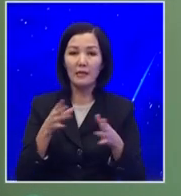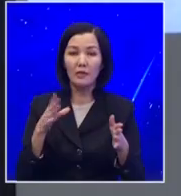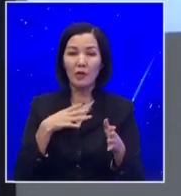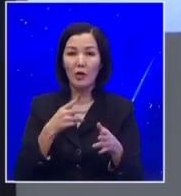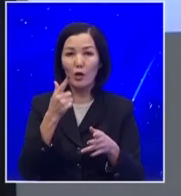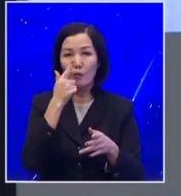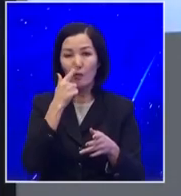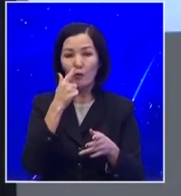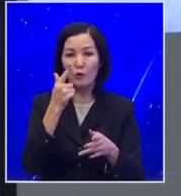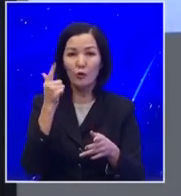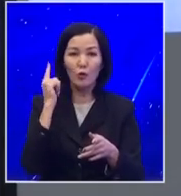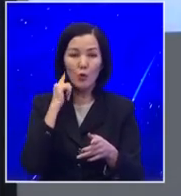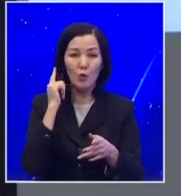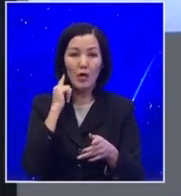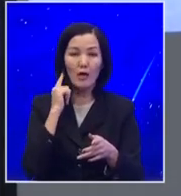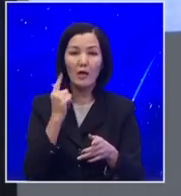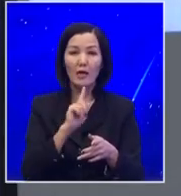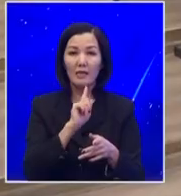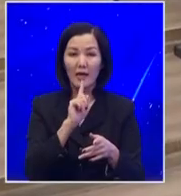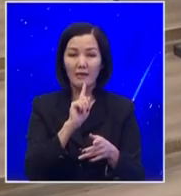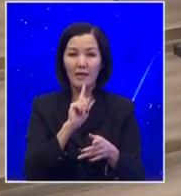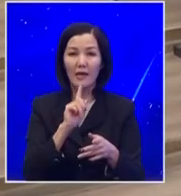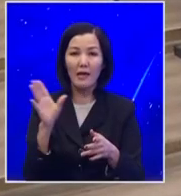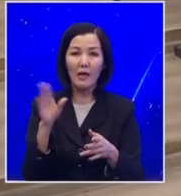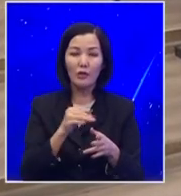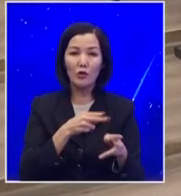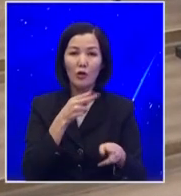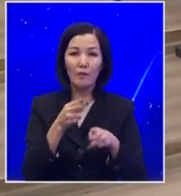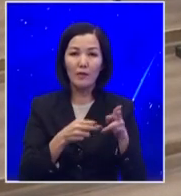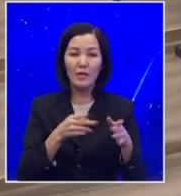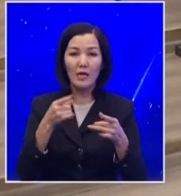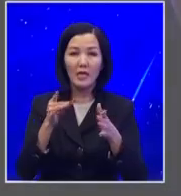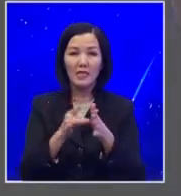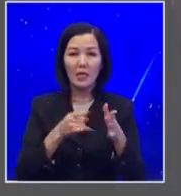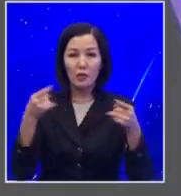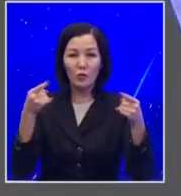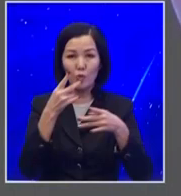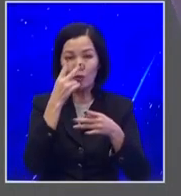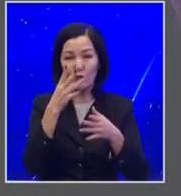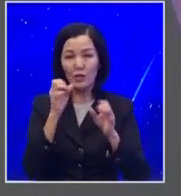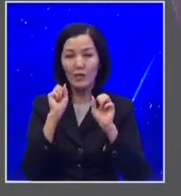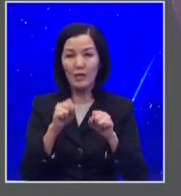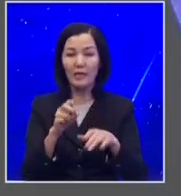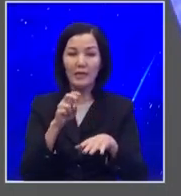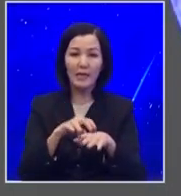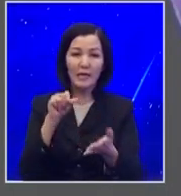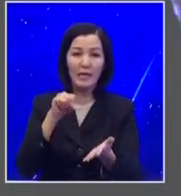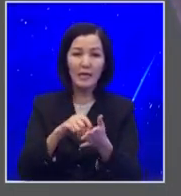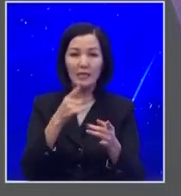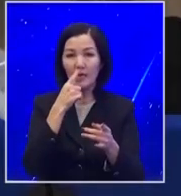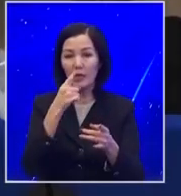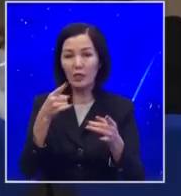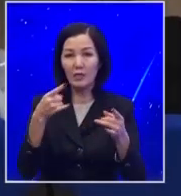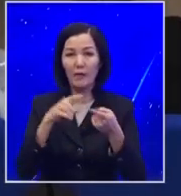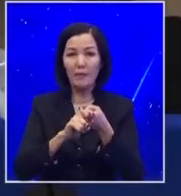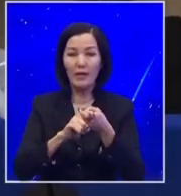Мұрын, құлақ қуысы мен таңдай және тағы да басқа хирургиялық операциялар тікелей көрсетіледі. Оған білікті дәрігерлер қатысады. Қашықтықтағы байланыс үшін